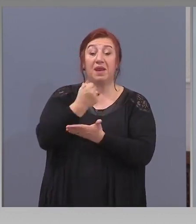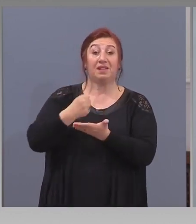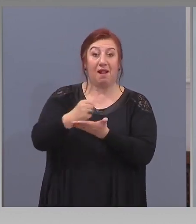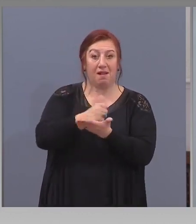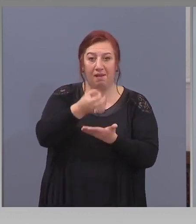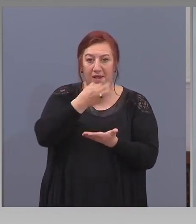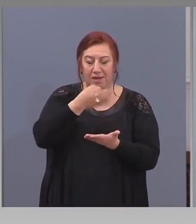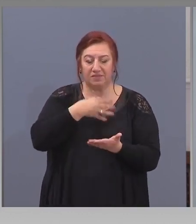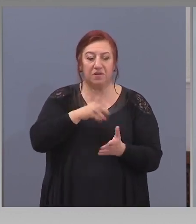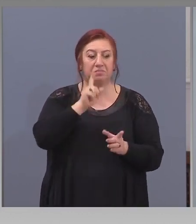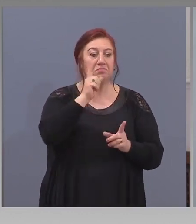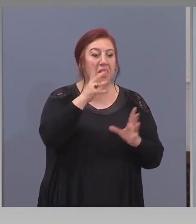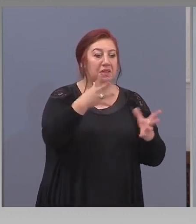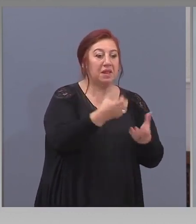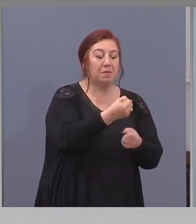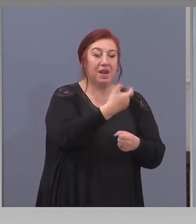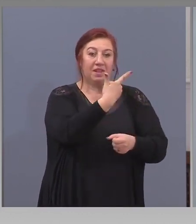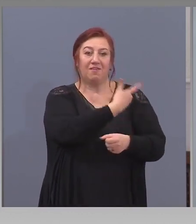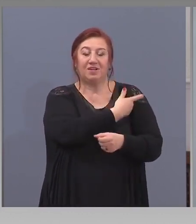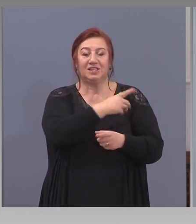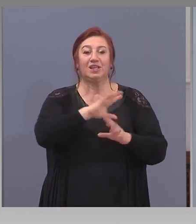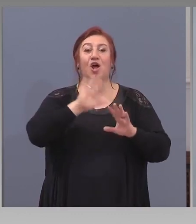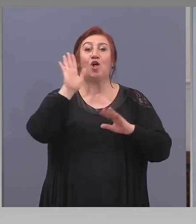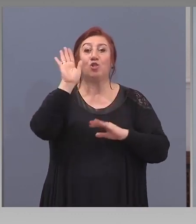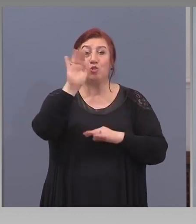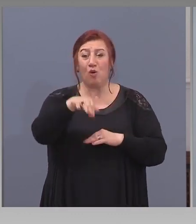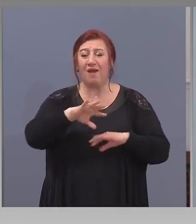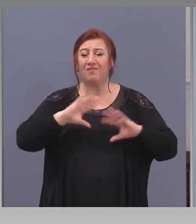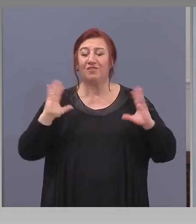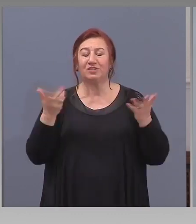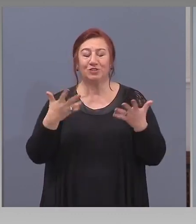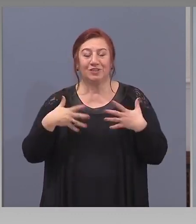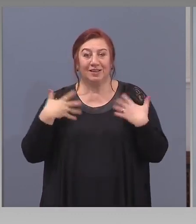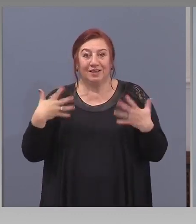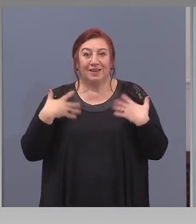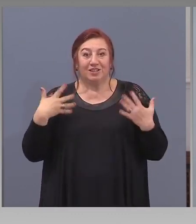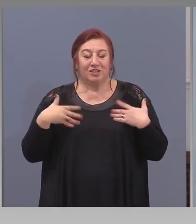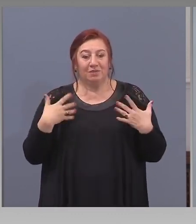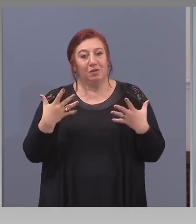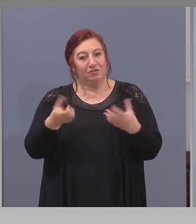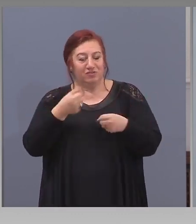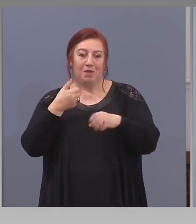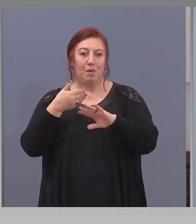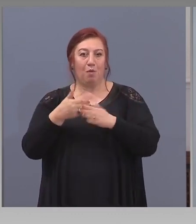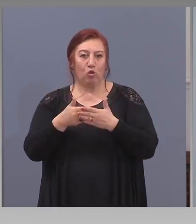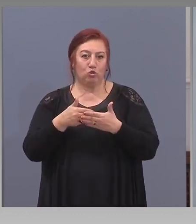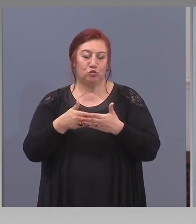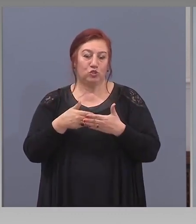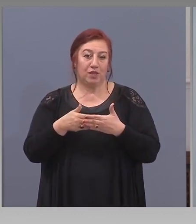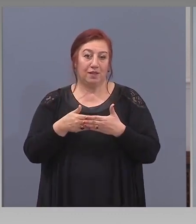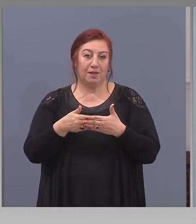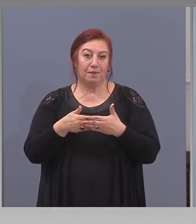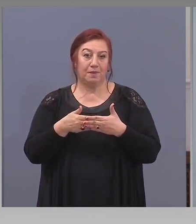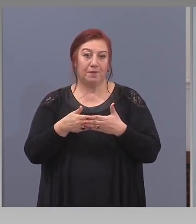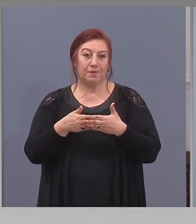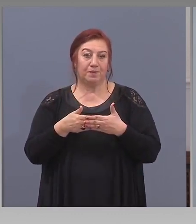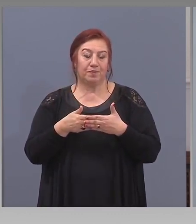ваксина. Тогава ще се радваме всички, ще вземем отношение.